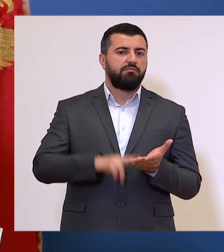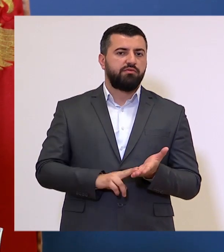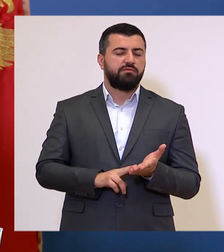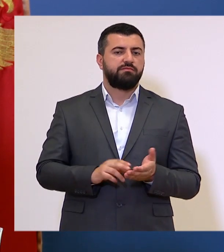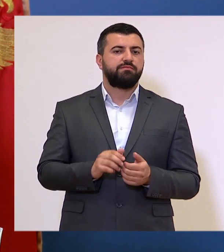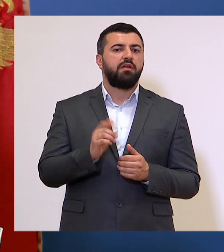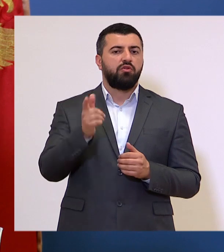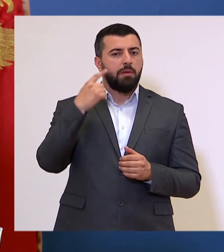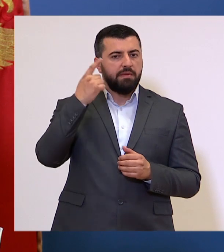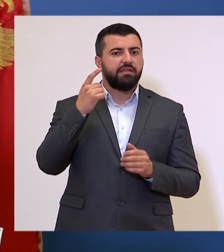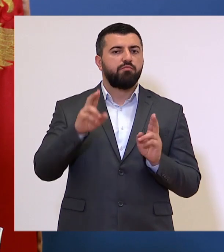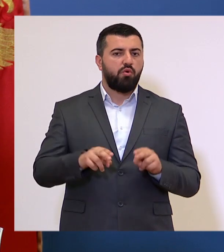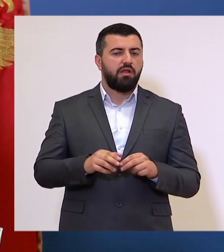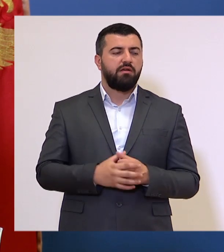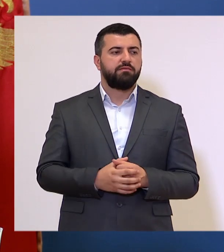mjeri. Svakako da na to mislim.